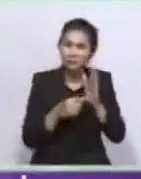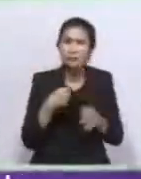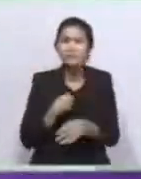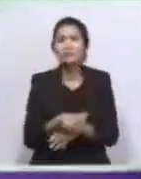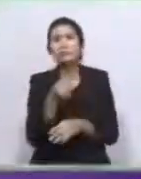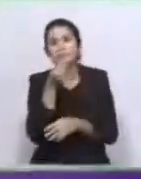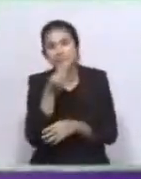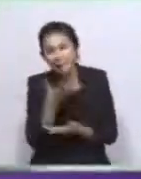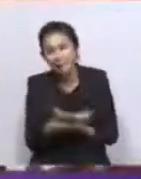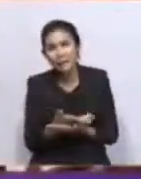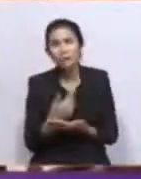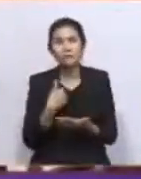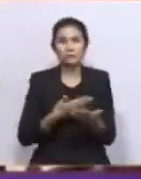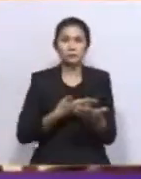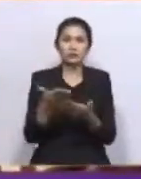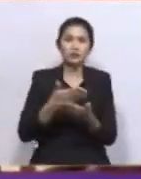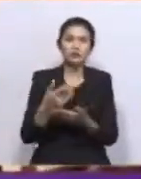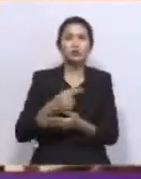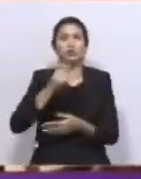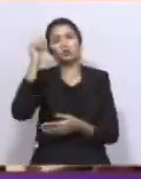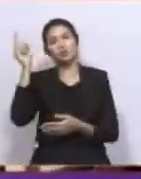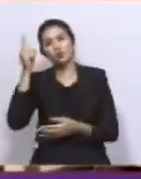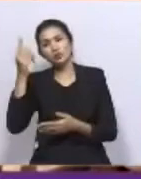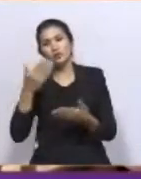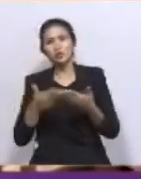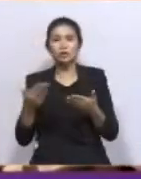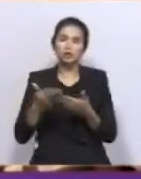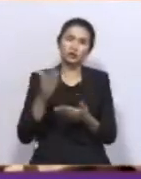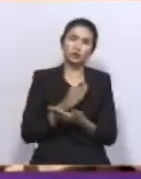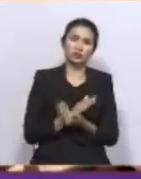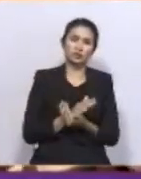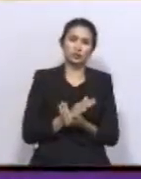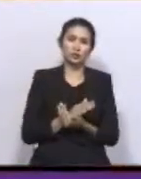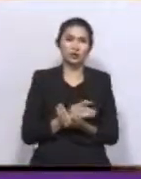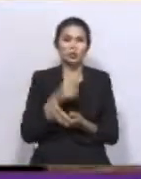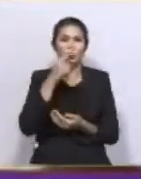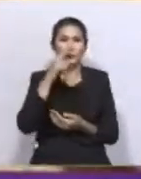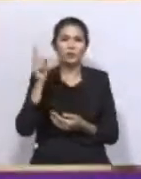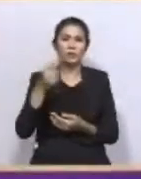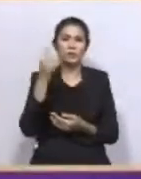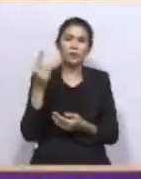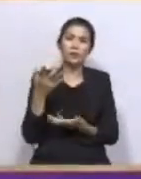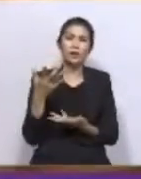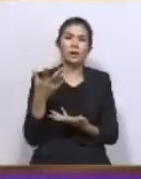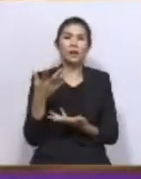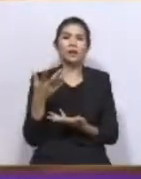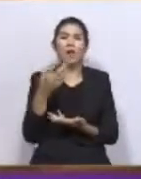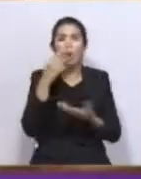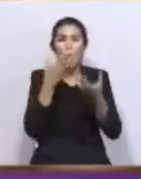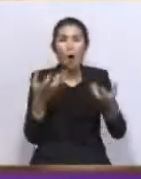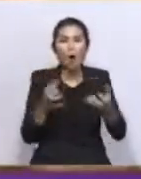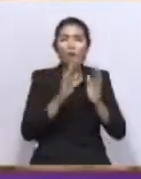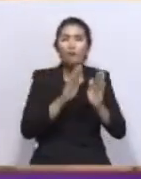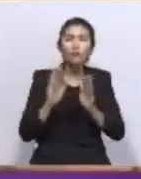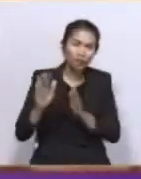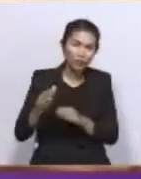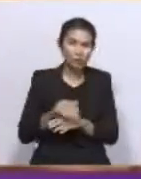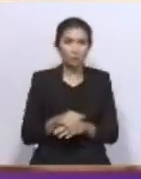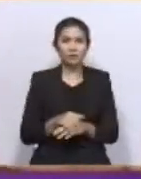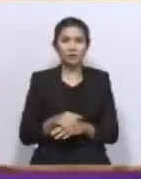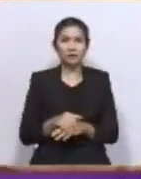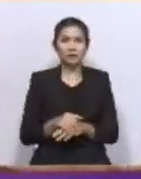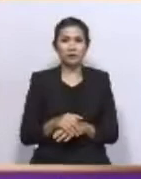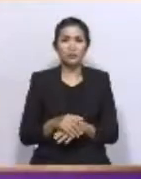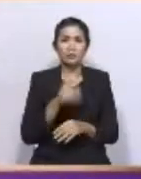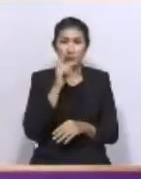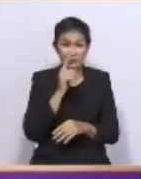ไปซื้อของช้อปปิ้งนะครับหรือท่องเที่ยวซื้อของที่ระลึกในที่ต่างๆเพราะฉะ